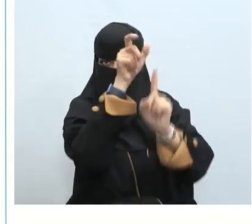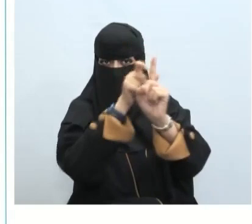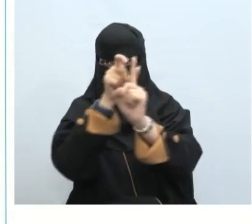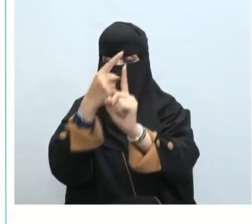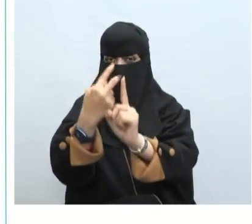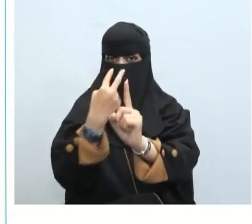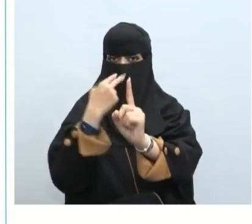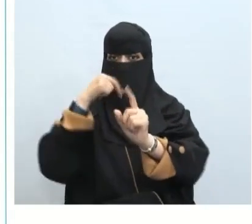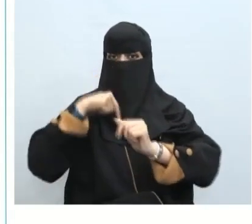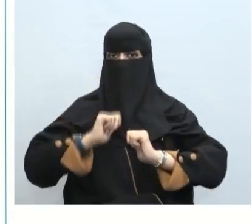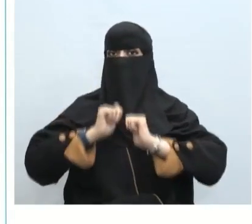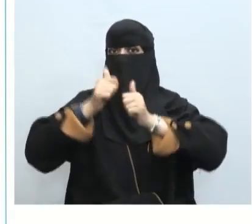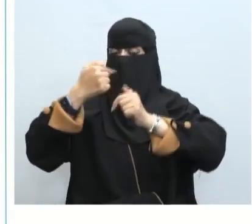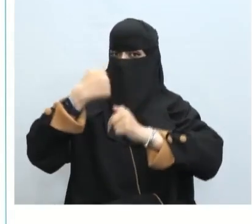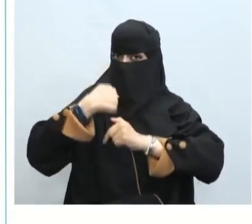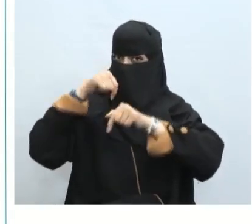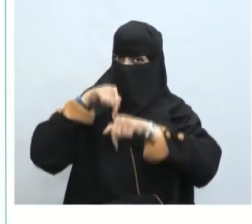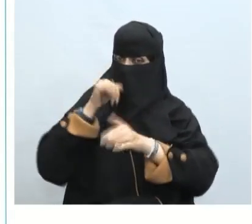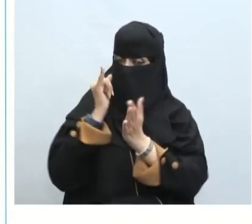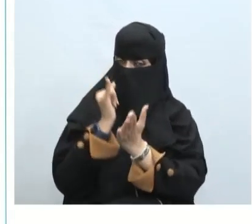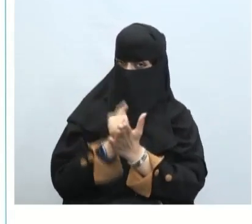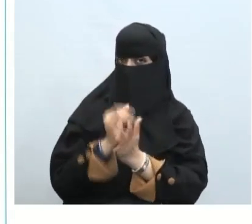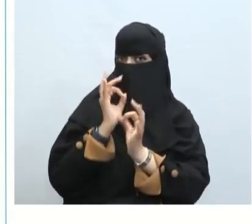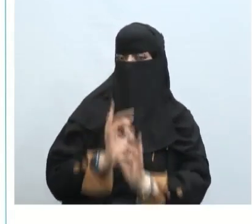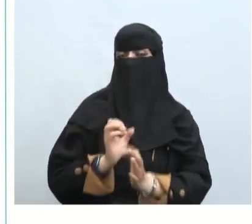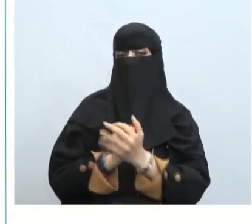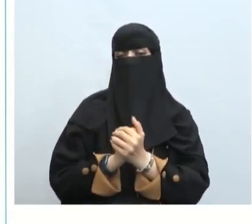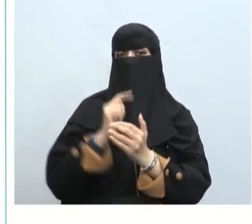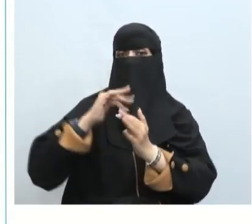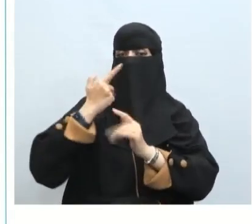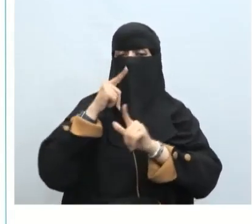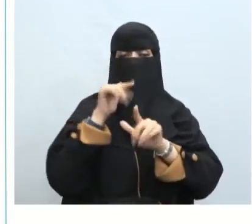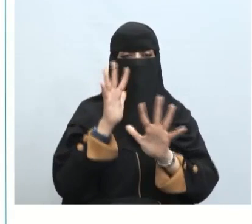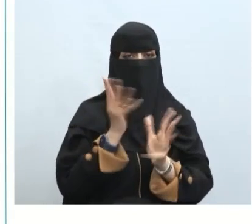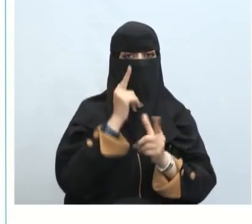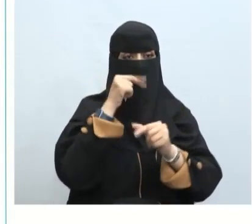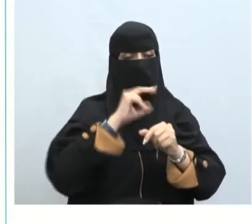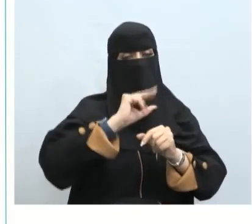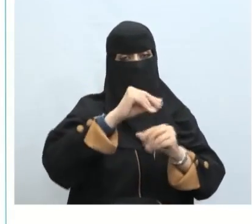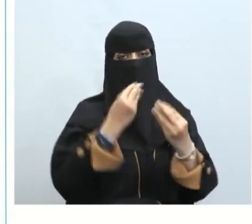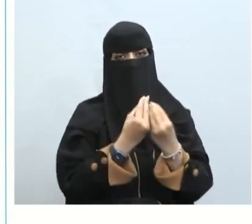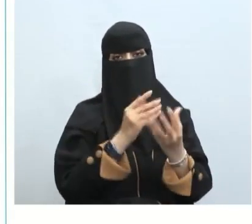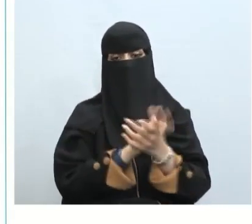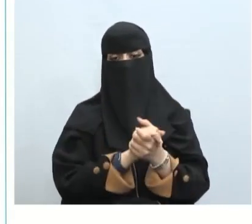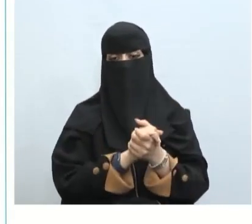بعد اطواق المسؤوليه وتحمل النتائج هذه المسؤوليه